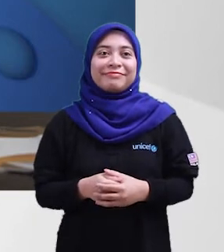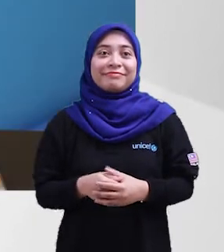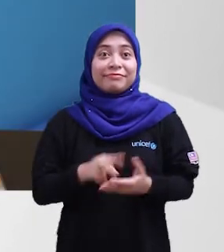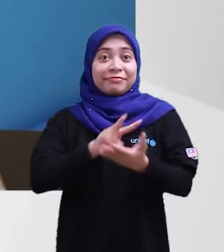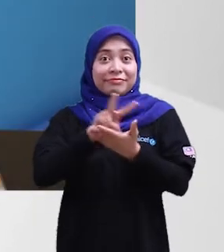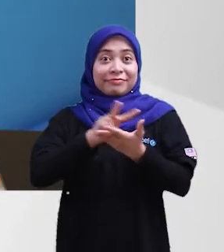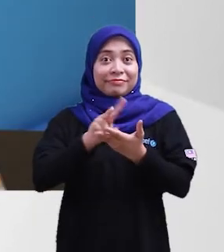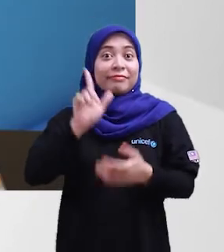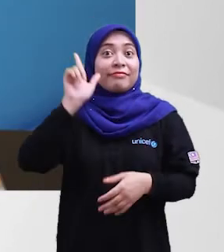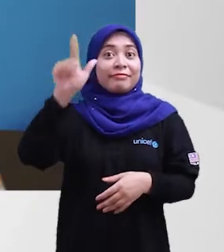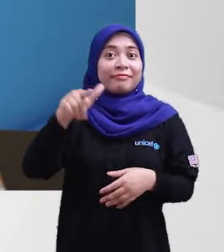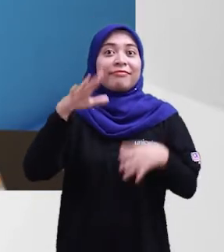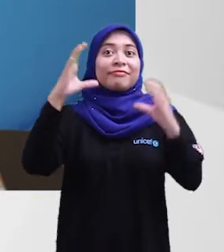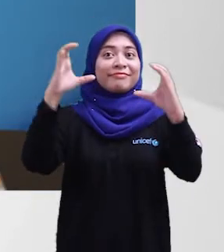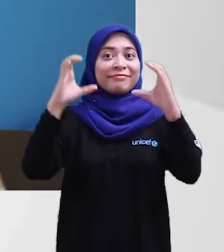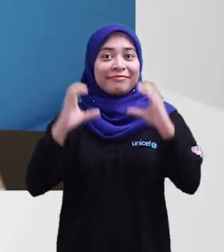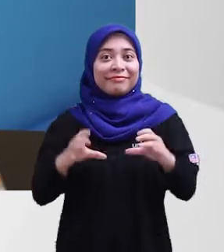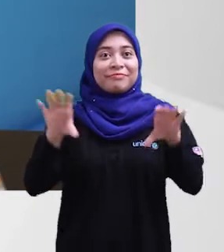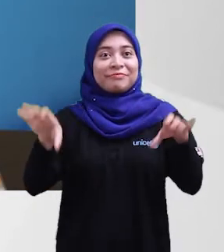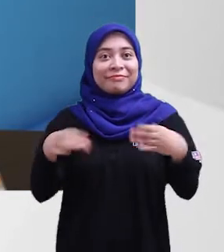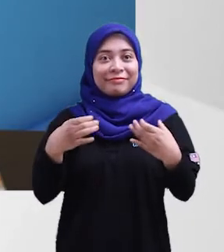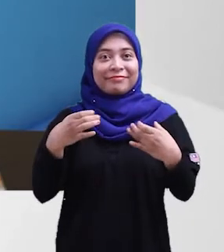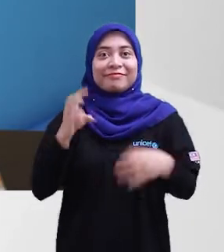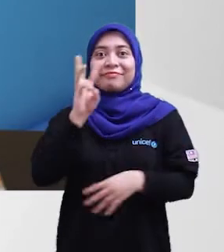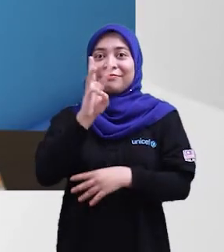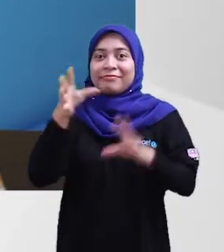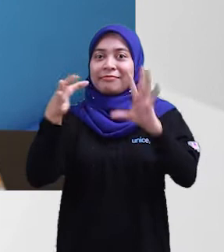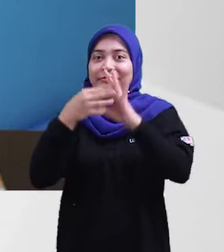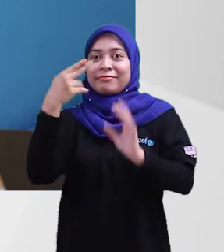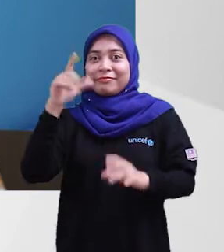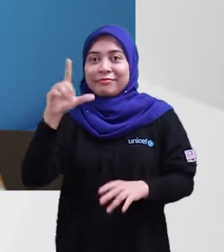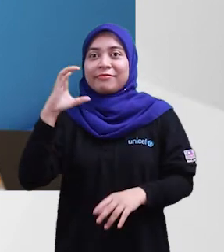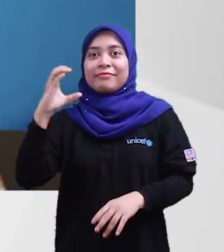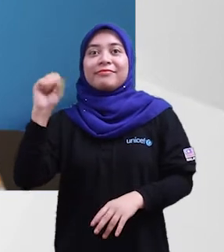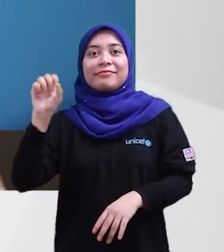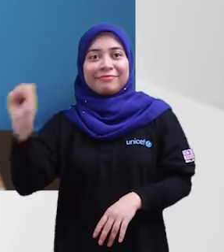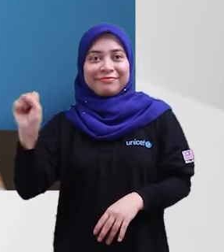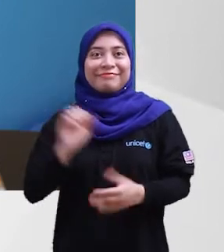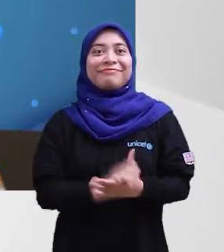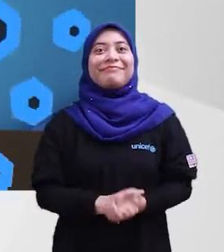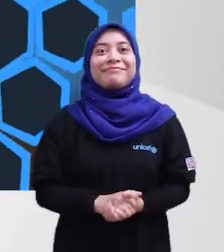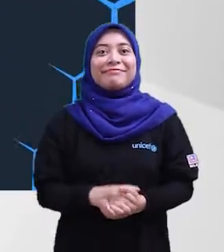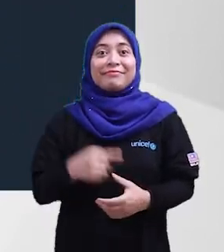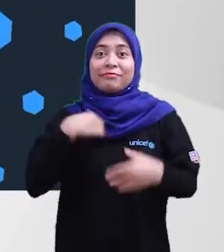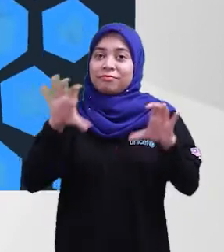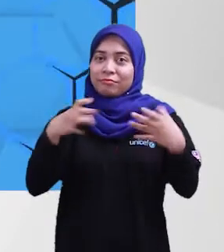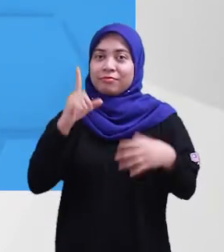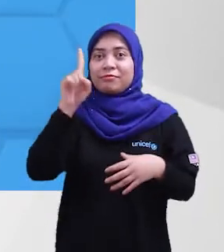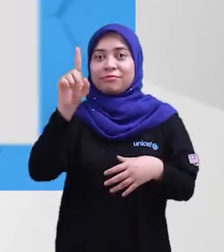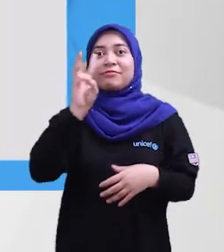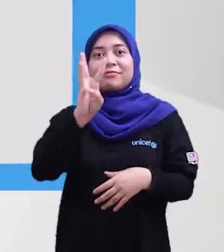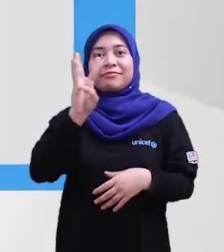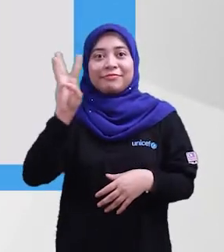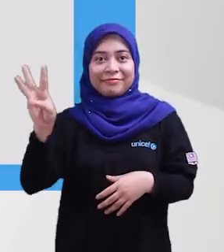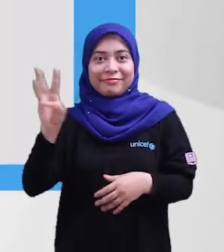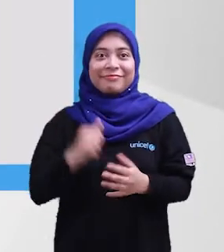sahaja. Untuk video yang akan datang, kita akan melihat cara menghasilkan laman web dengan menggabungkan HTML dan CSS. Saya telah